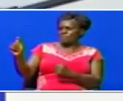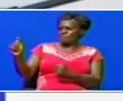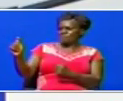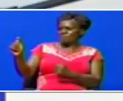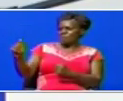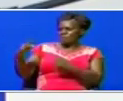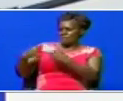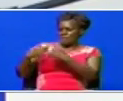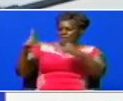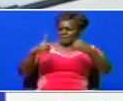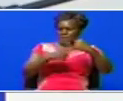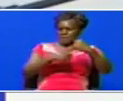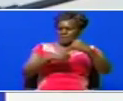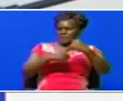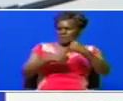886,